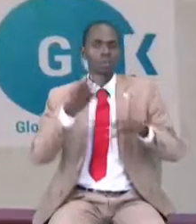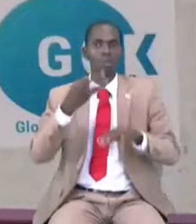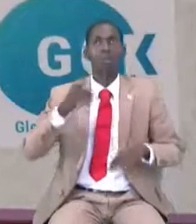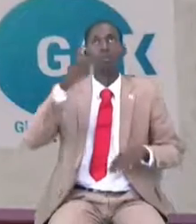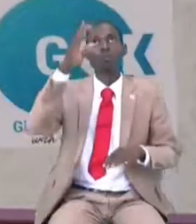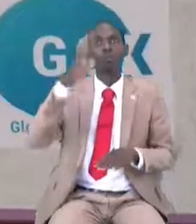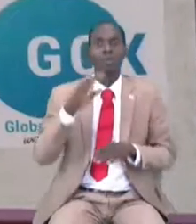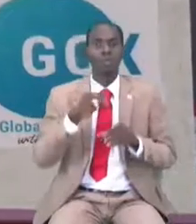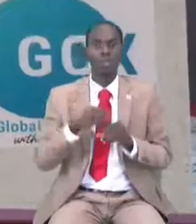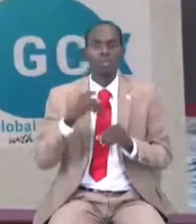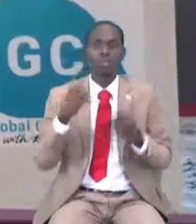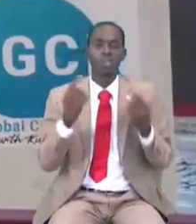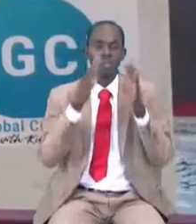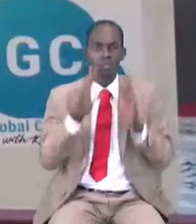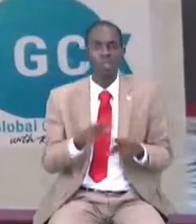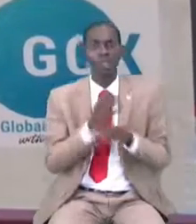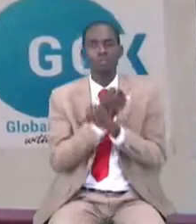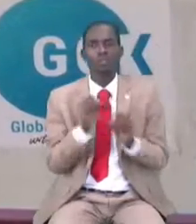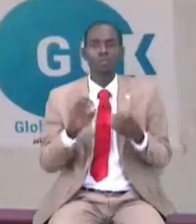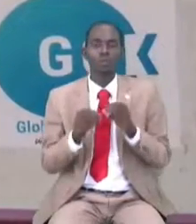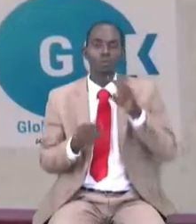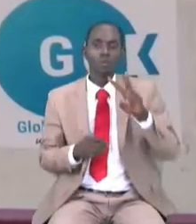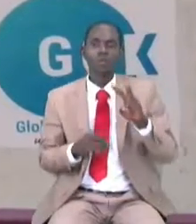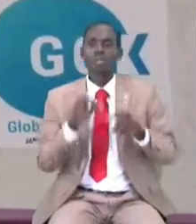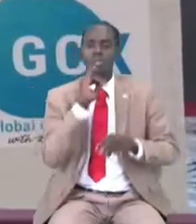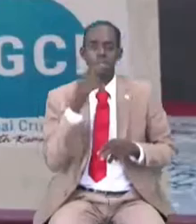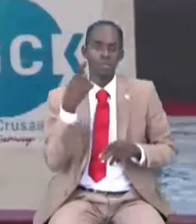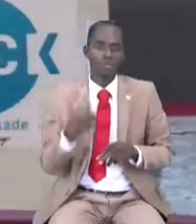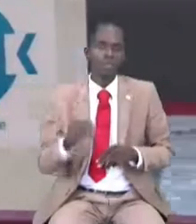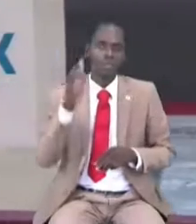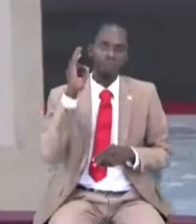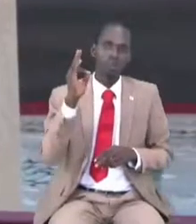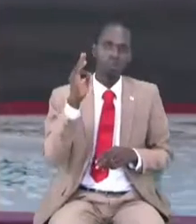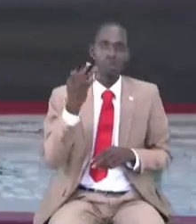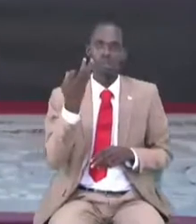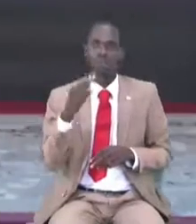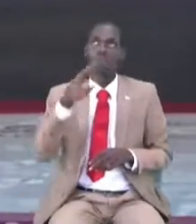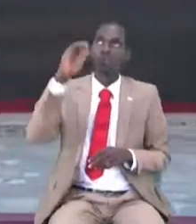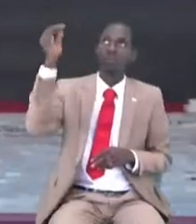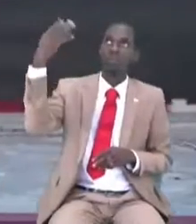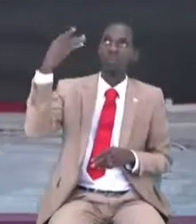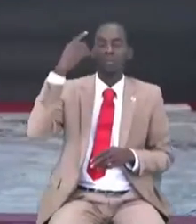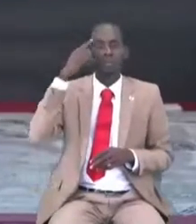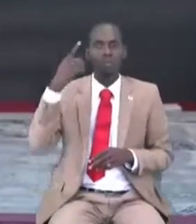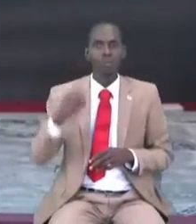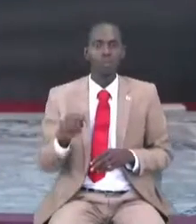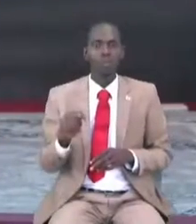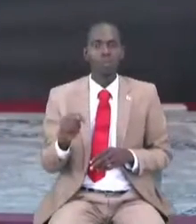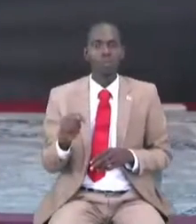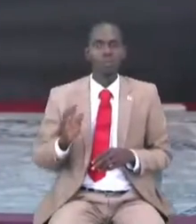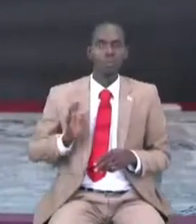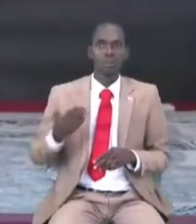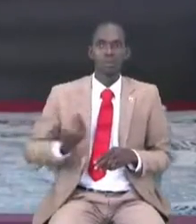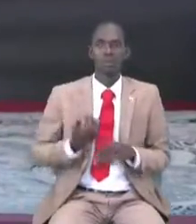l'intervention de la grâce dans le salut de l'âme. Trois, la pensée de Dieu sur notre